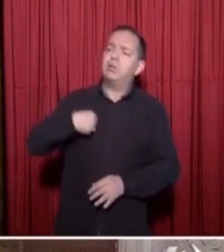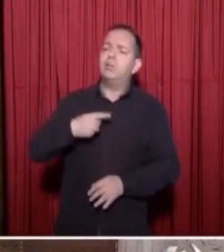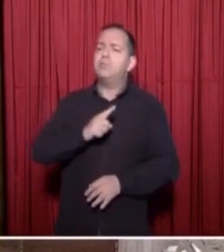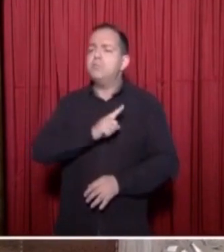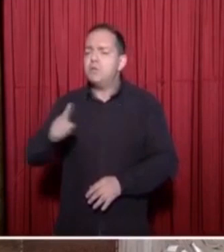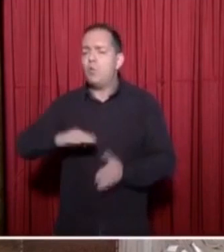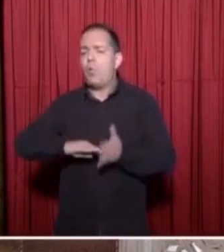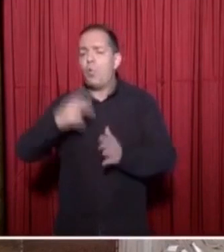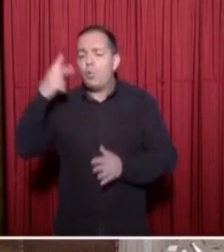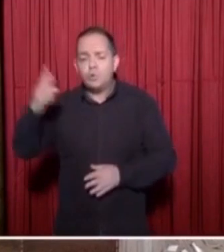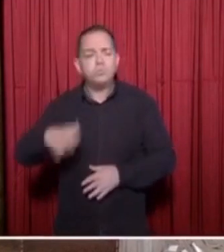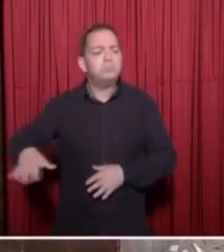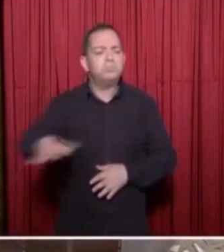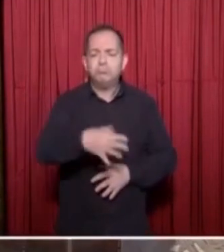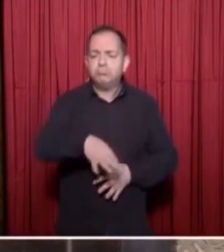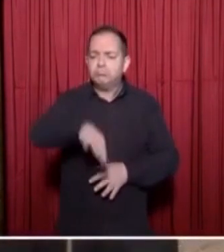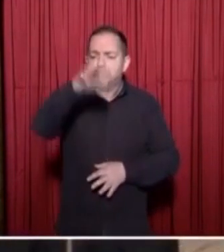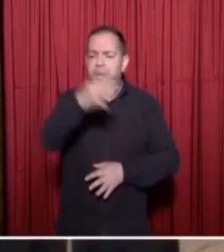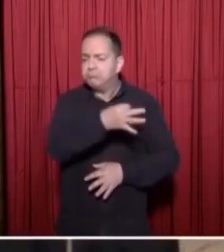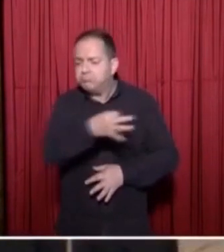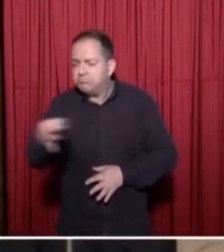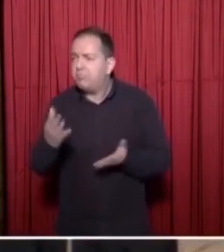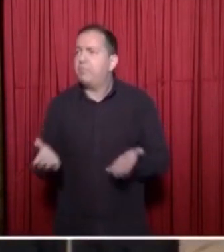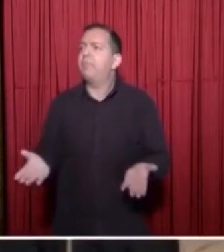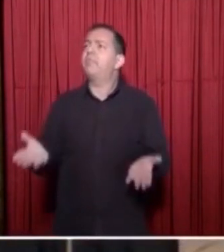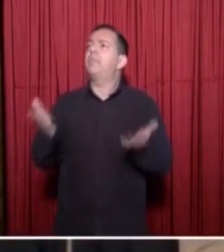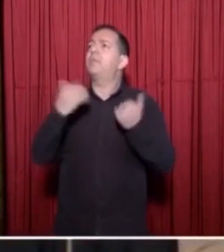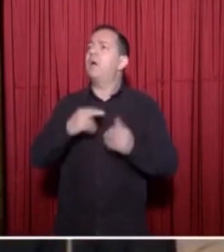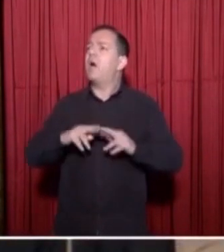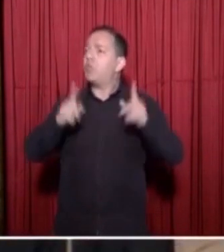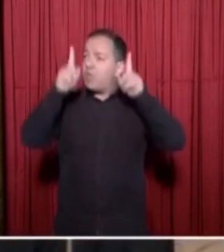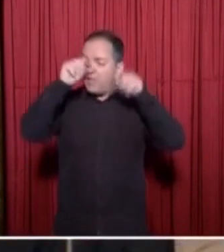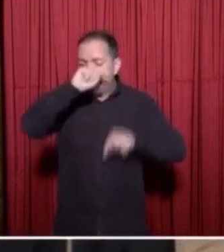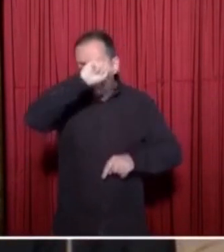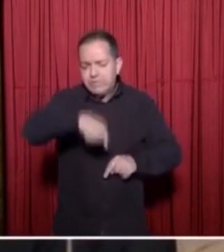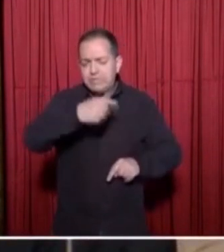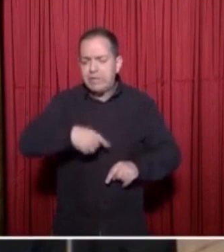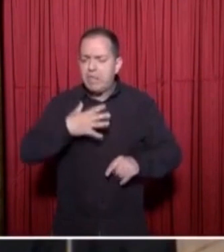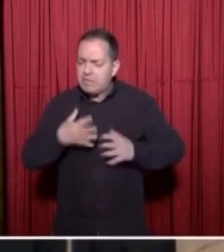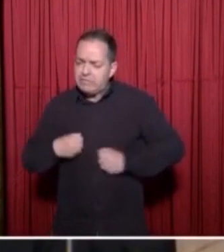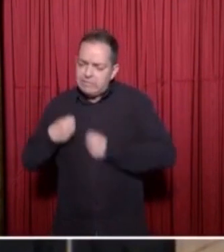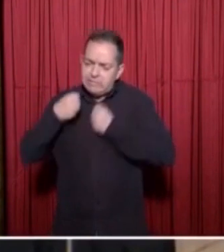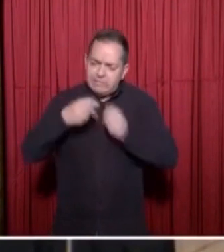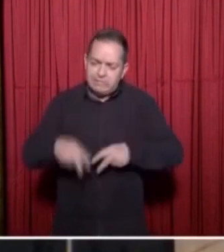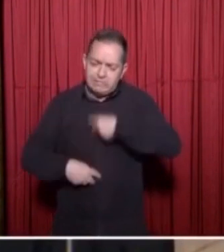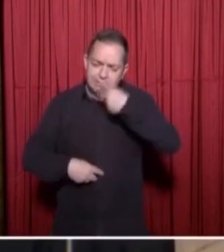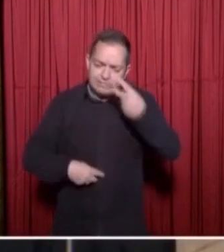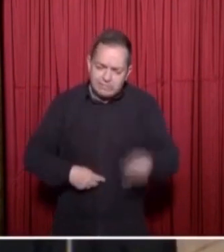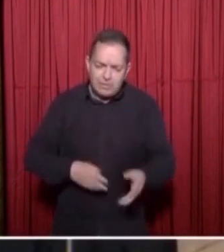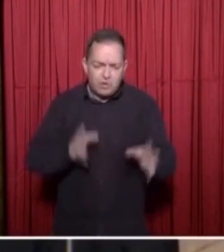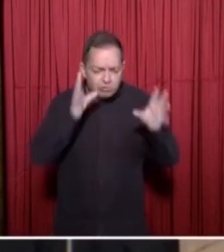σου, ότι ου δικαιωθήσετε ενώπιόν σου παζών. Ότι κατεδίωξον ο εχθρός την ψυχή μου, εταπείνωσε εις γη τη ζωή